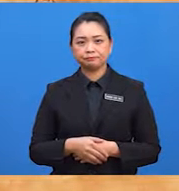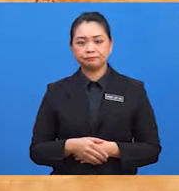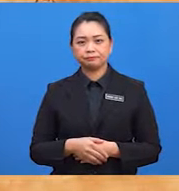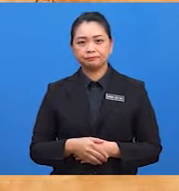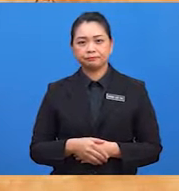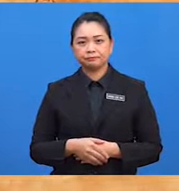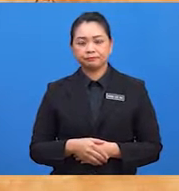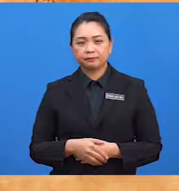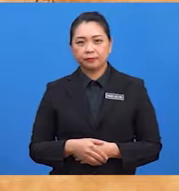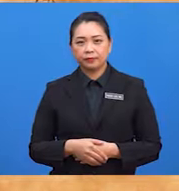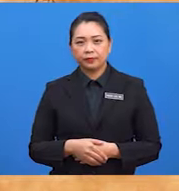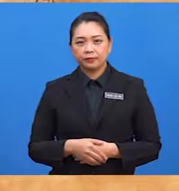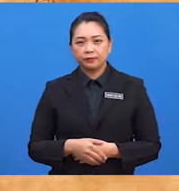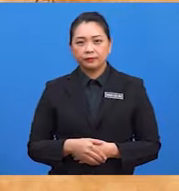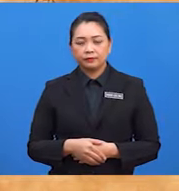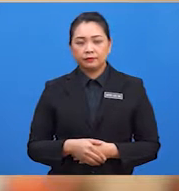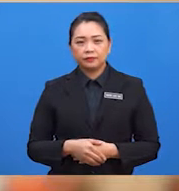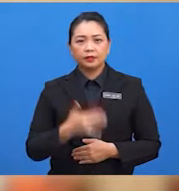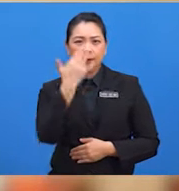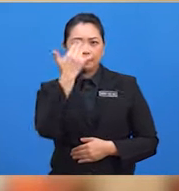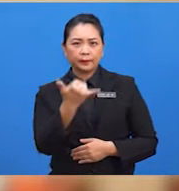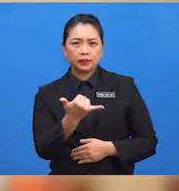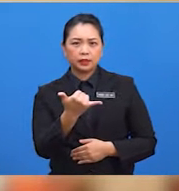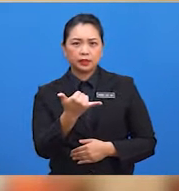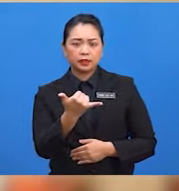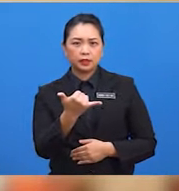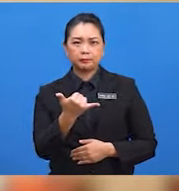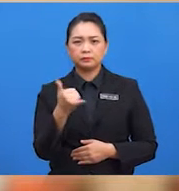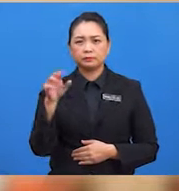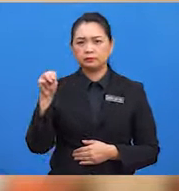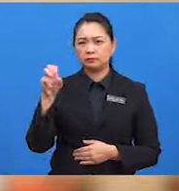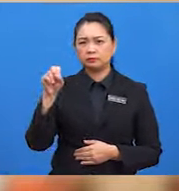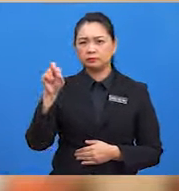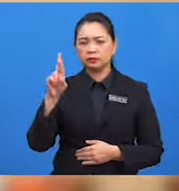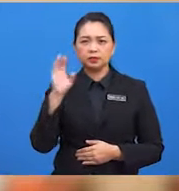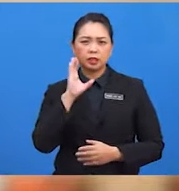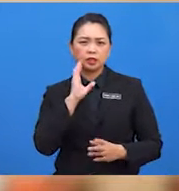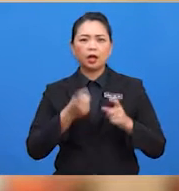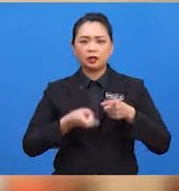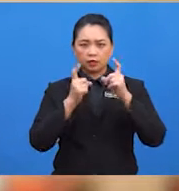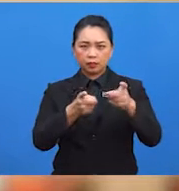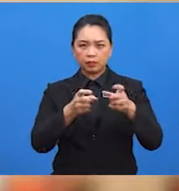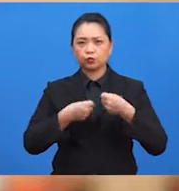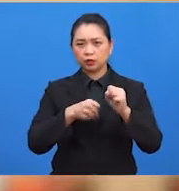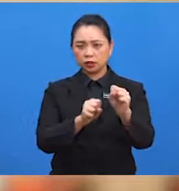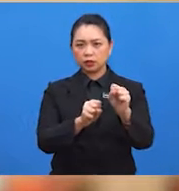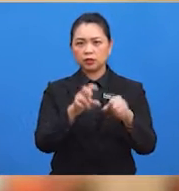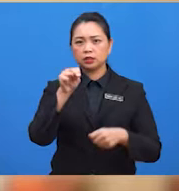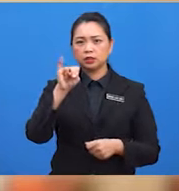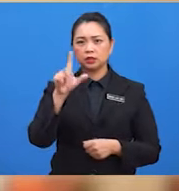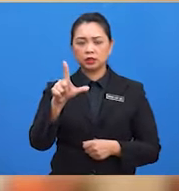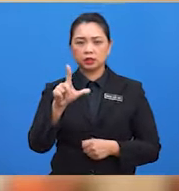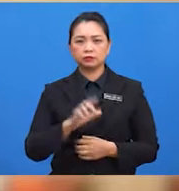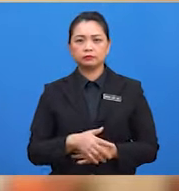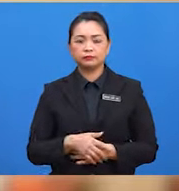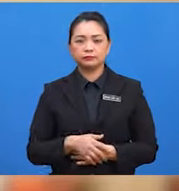seterusnya mengenai tamadun Mesir Purba. Mengapakah Mesir dikatakan hadiah Sungai Nil? A.